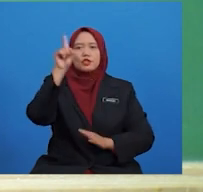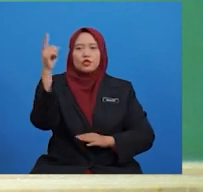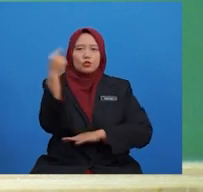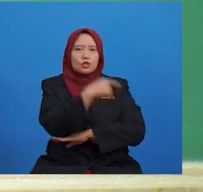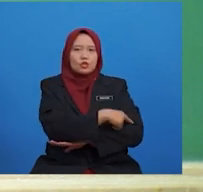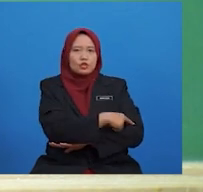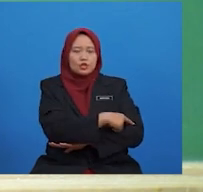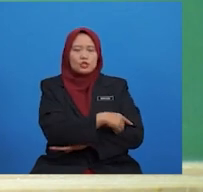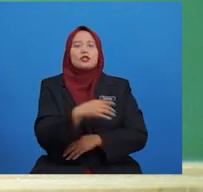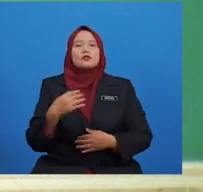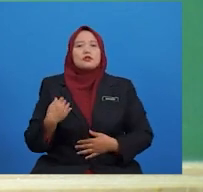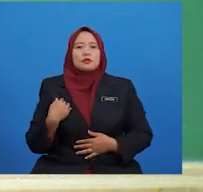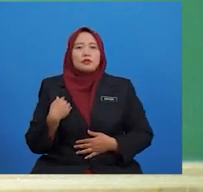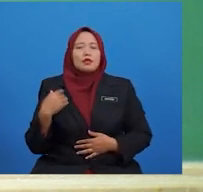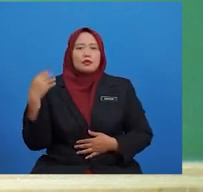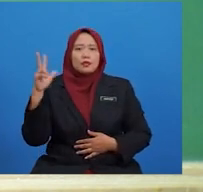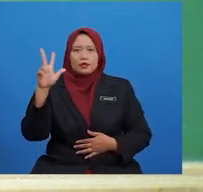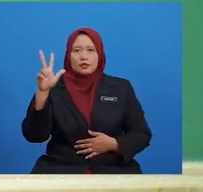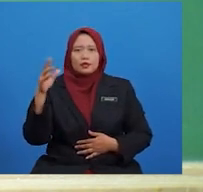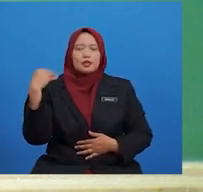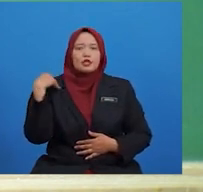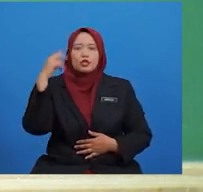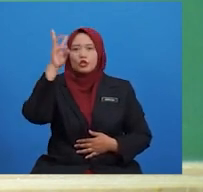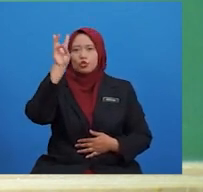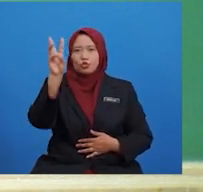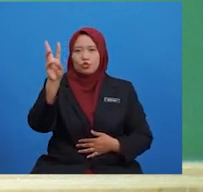terdapat 7 hari dalam seminggu.